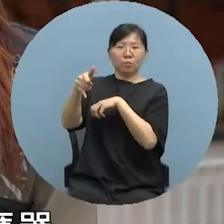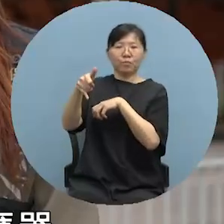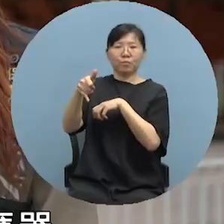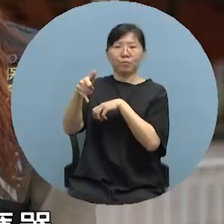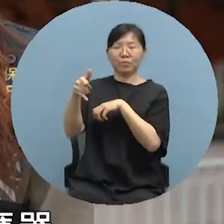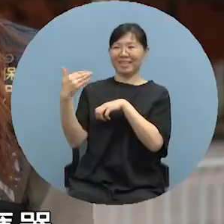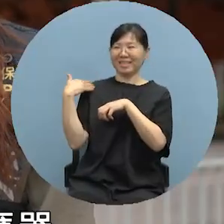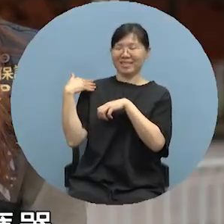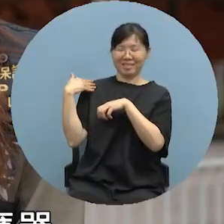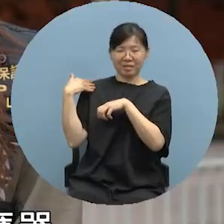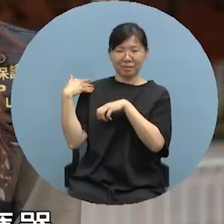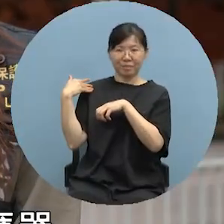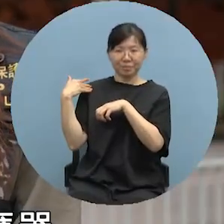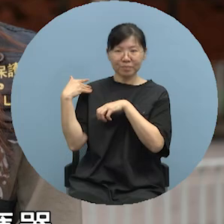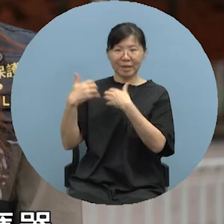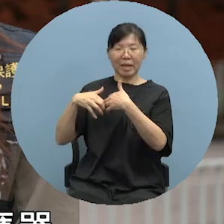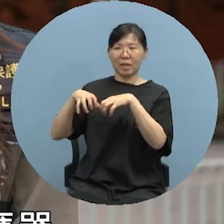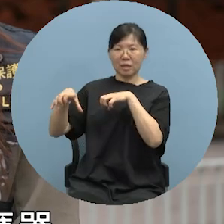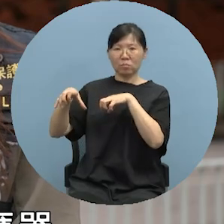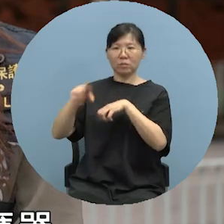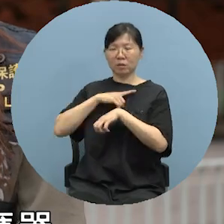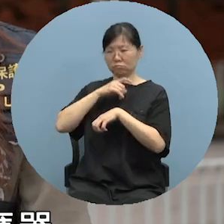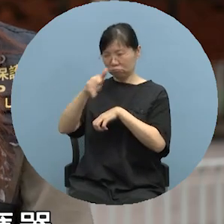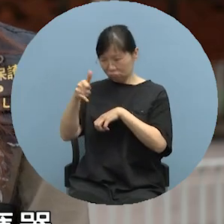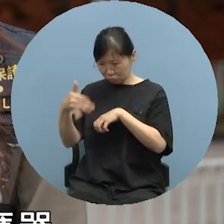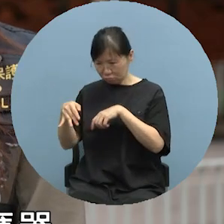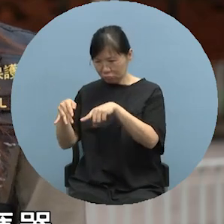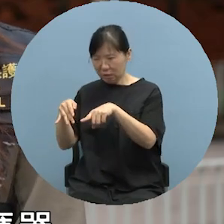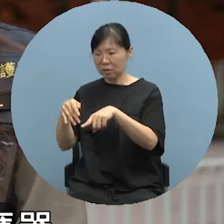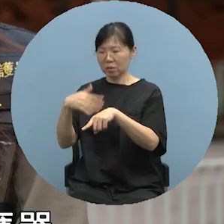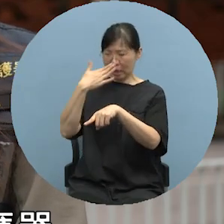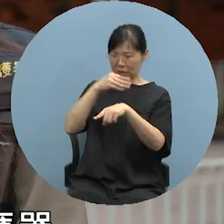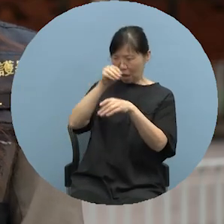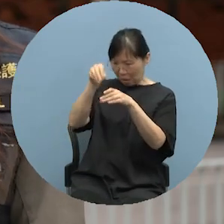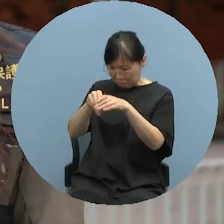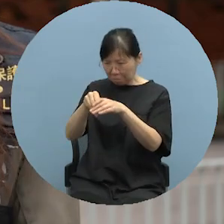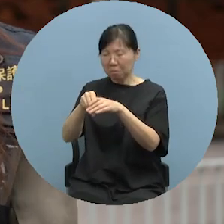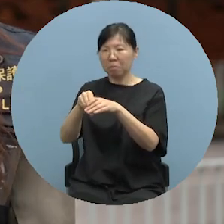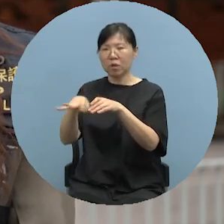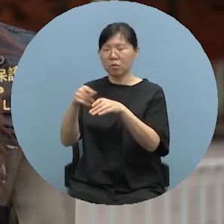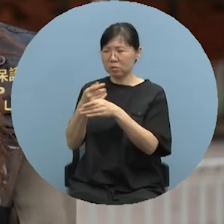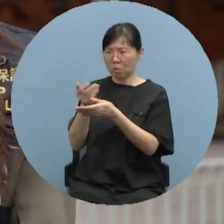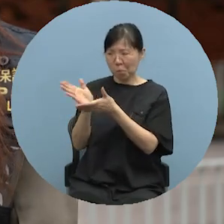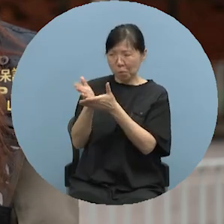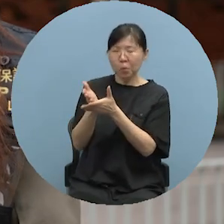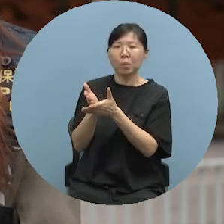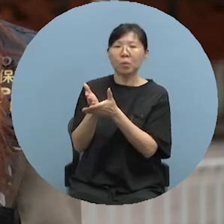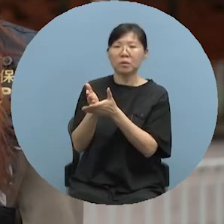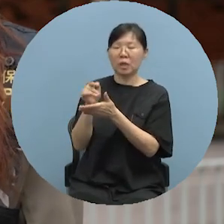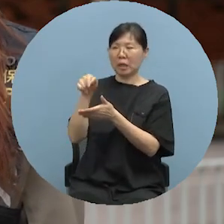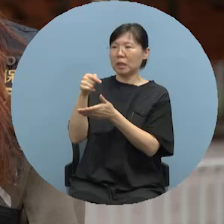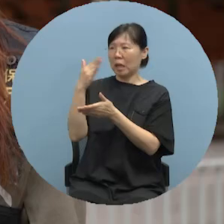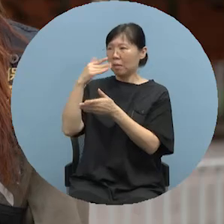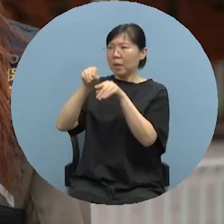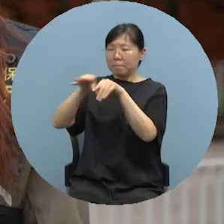當日咧，嗰只機械狗咧，其實佢就將嗰啲氣體咧，入咗去佢嗰個 sensor 嘅時候咧，佢就分辨到一個嘅係一個揮